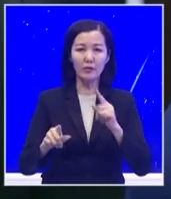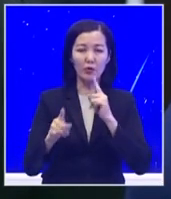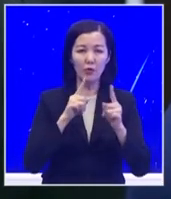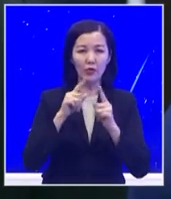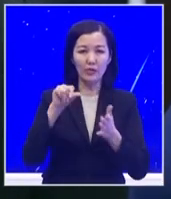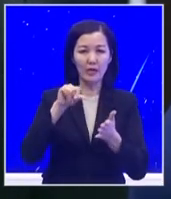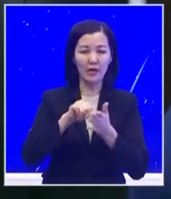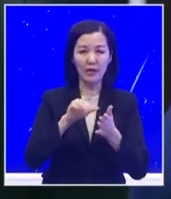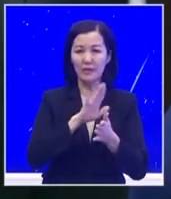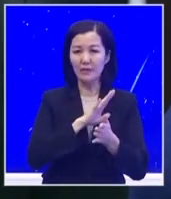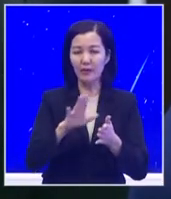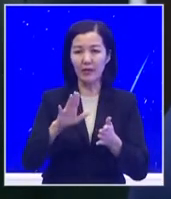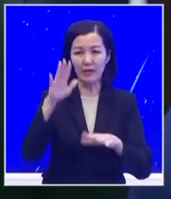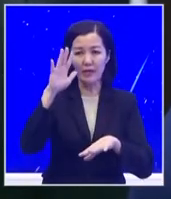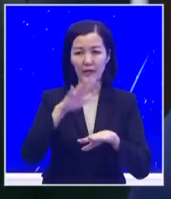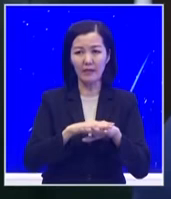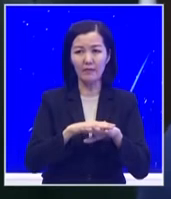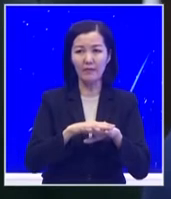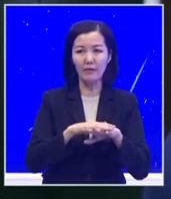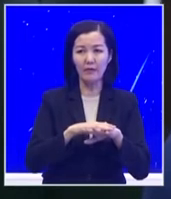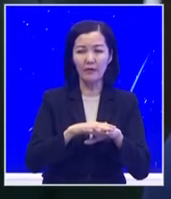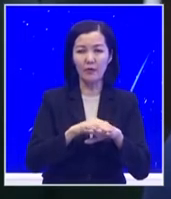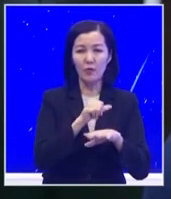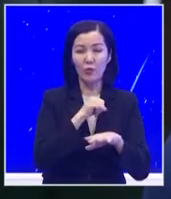әкімдерге су тасып кетсе, күрек астында бетсін.